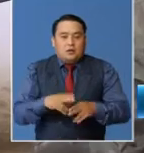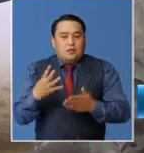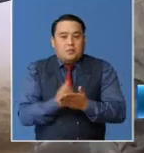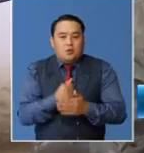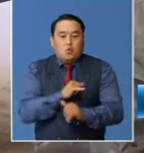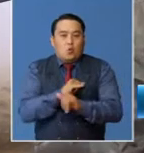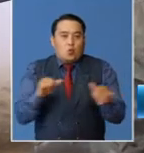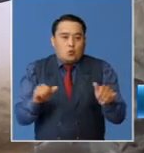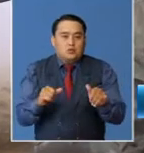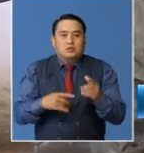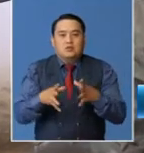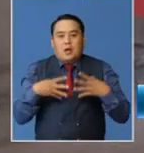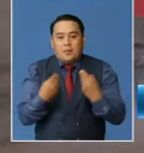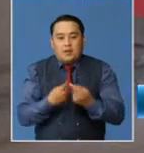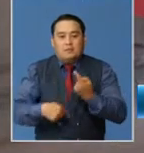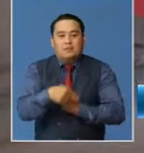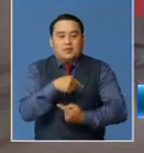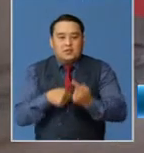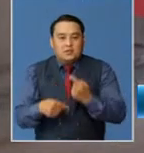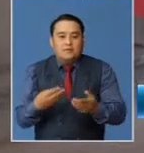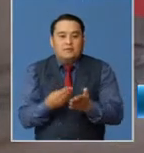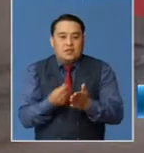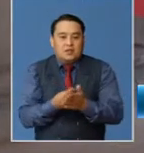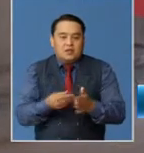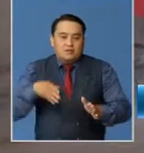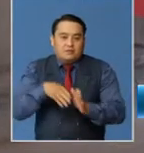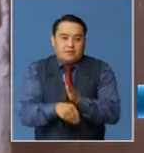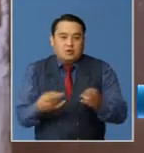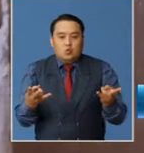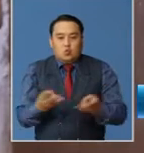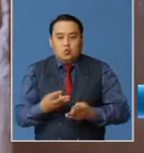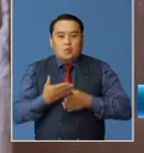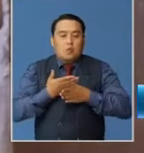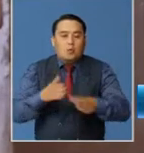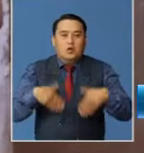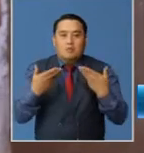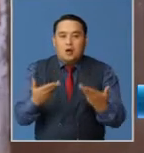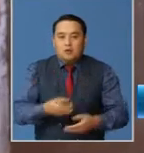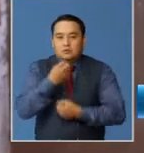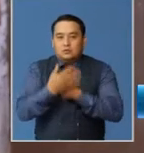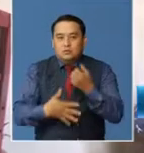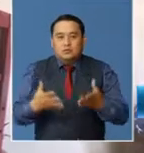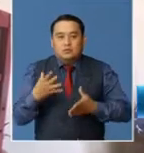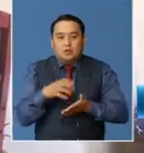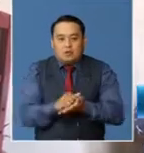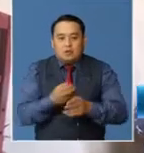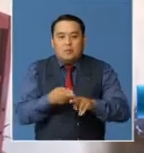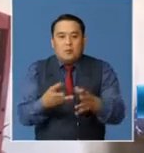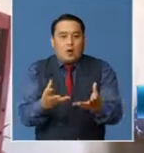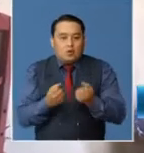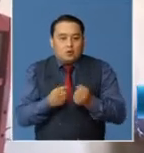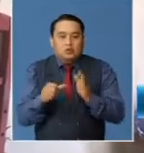получалось расширить семейный бизнес. Нужны были финансовые вливания. За помощью обратились в центр занятости.